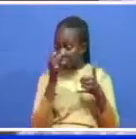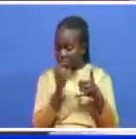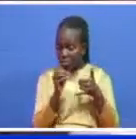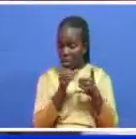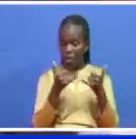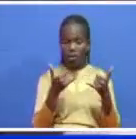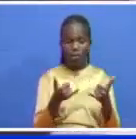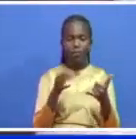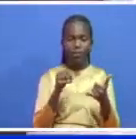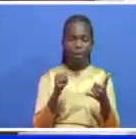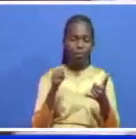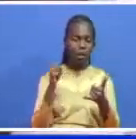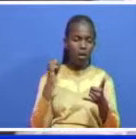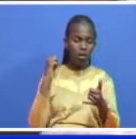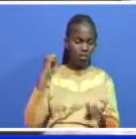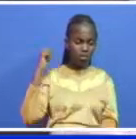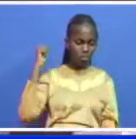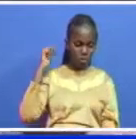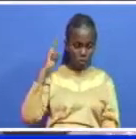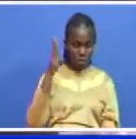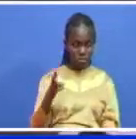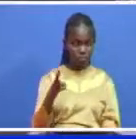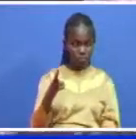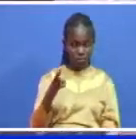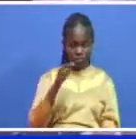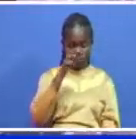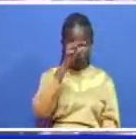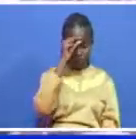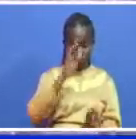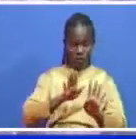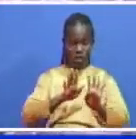yuni meulika maleluni kutuwa isi ya miateni ukusukumia